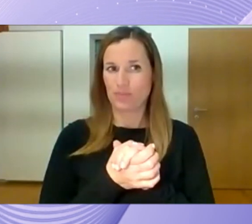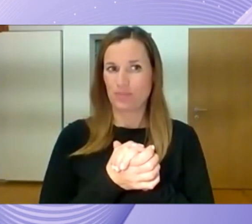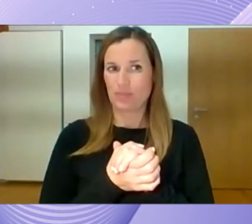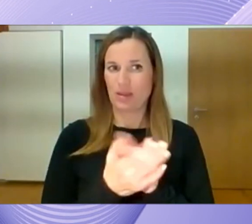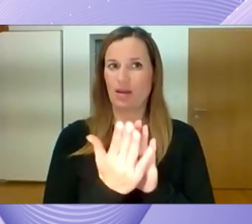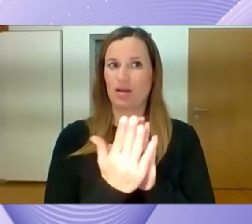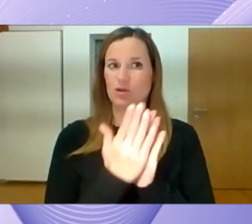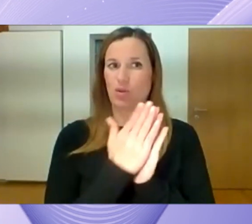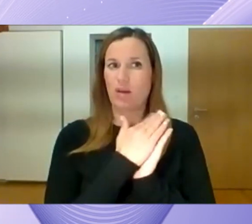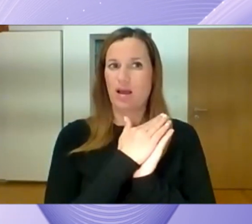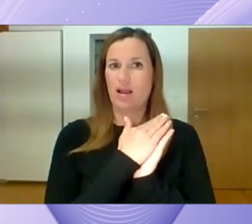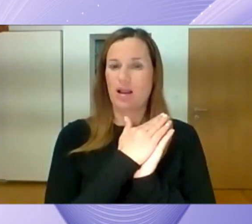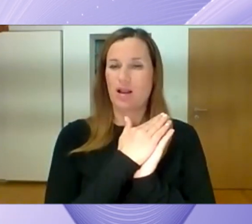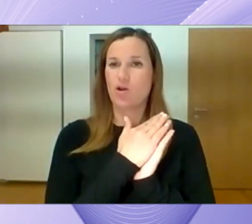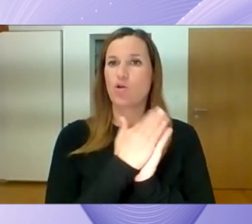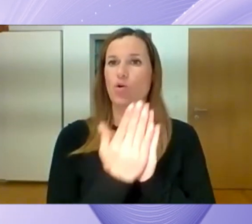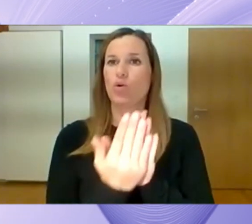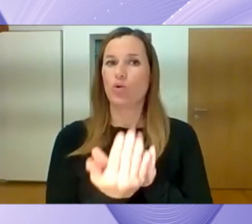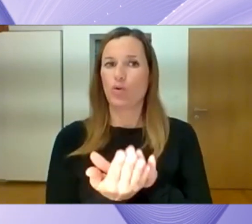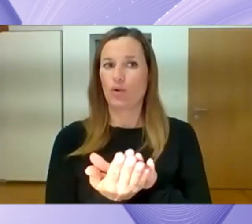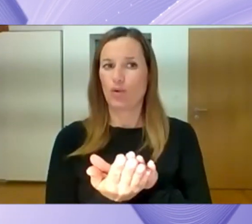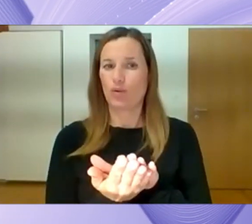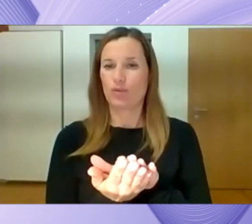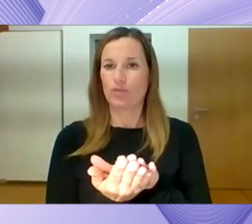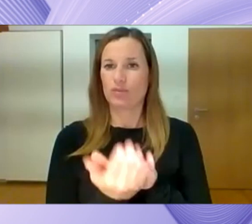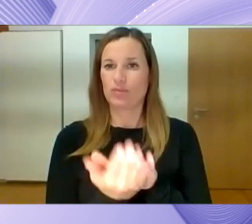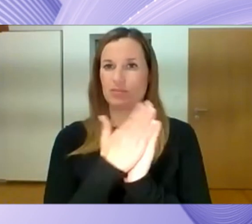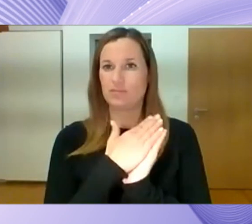Potegnete stopala proti bradi in jih potiskate navzdol.